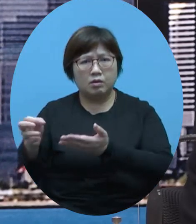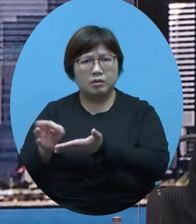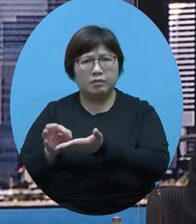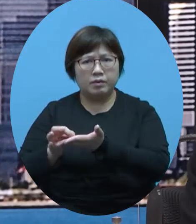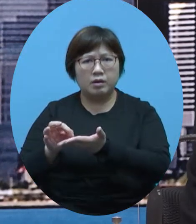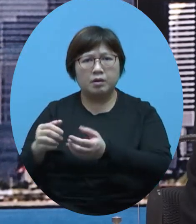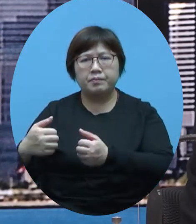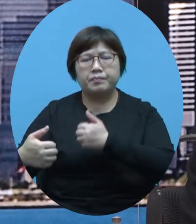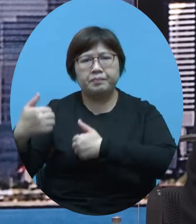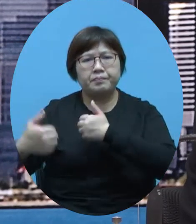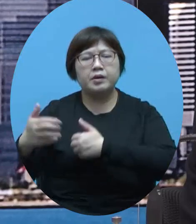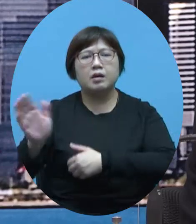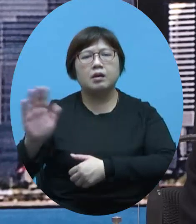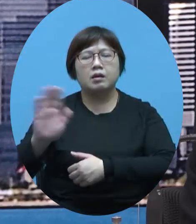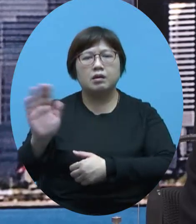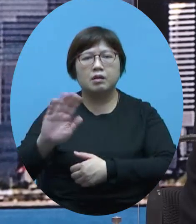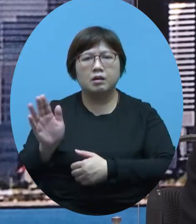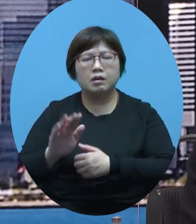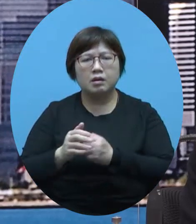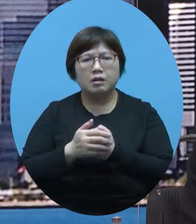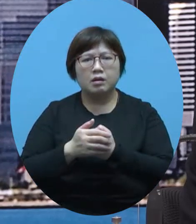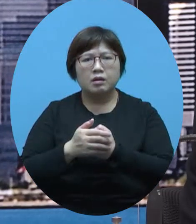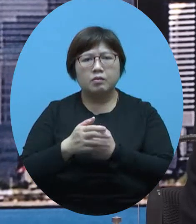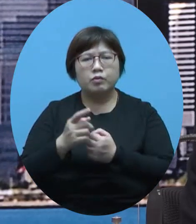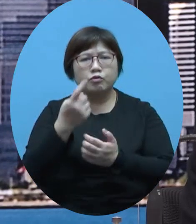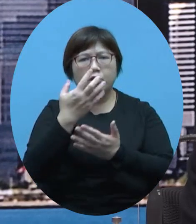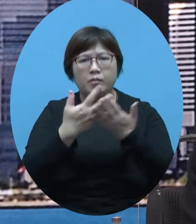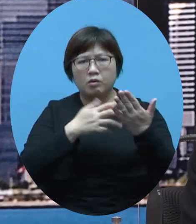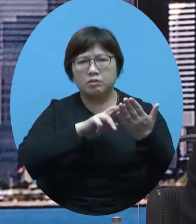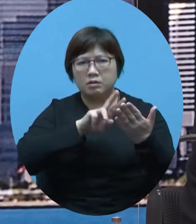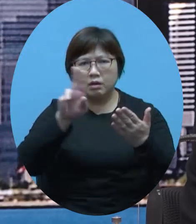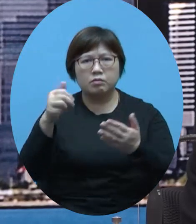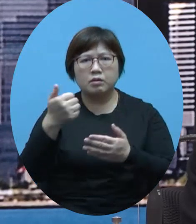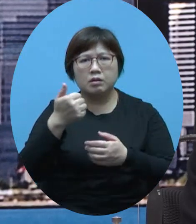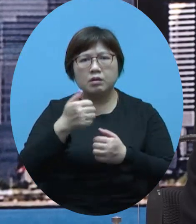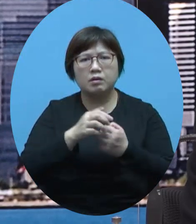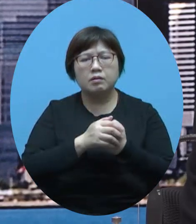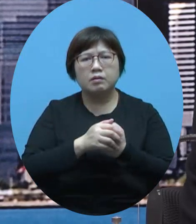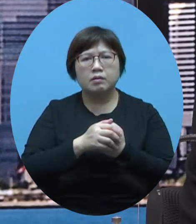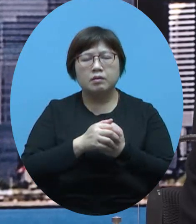係唔係話要比較，但係如果你或者大家上網都會睇到啦嚇，有一啲嘅